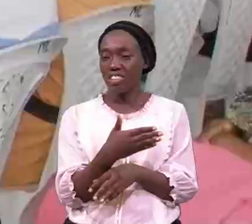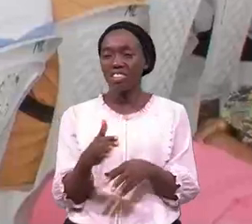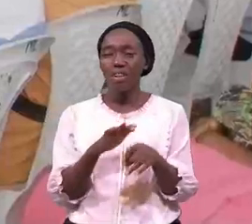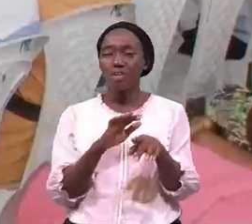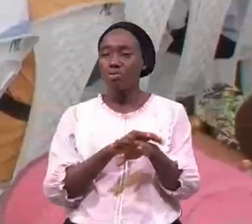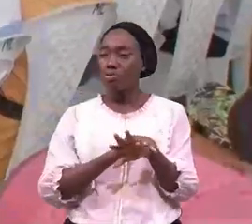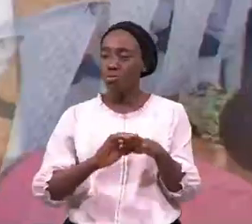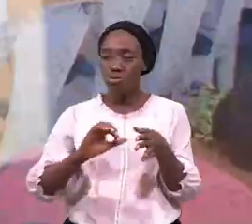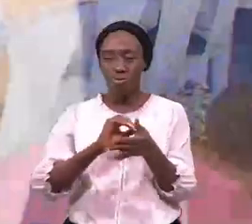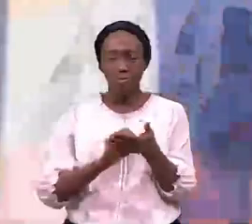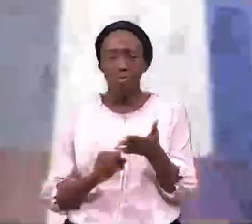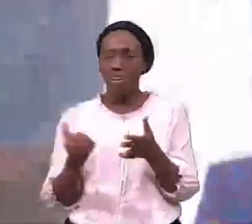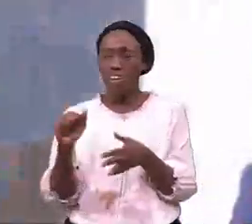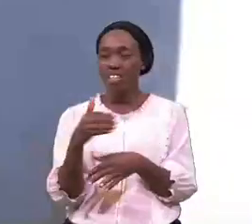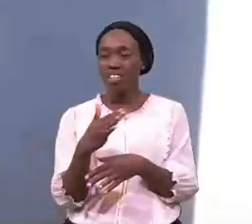Ne diminue rien.